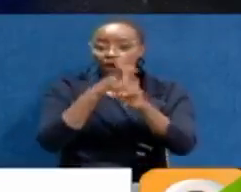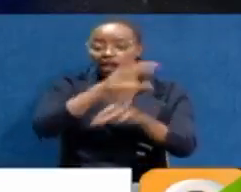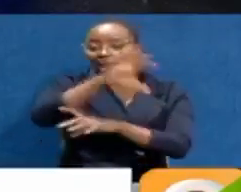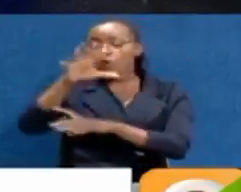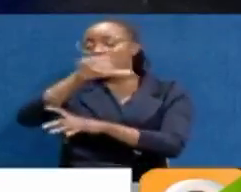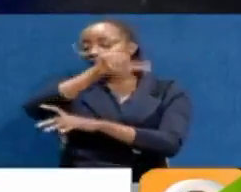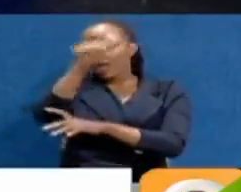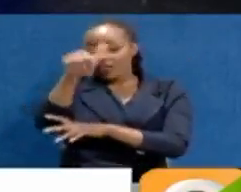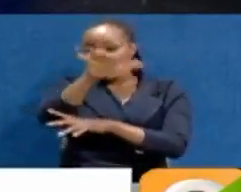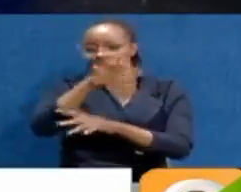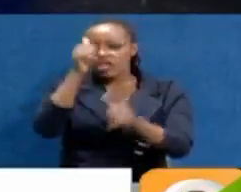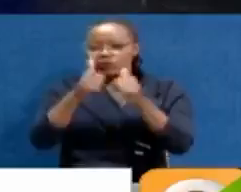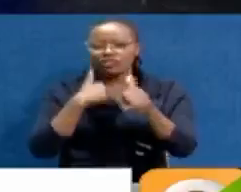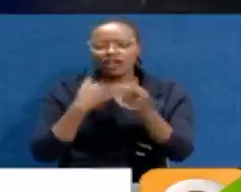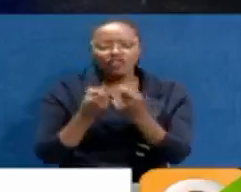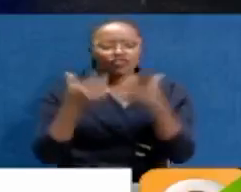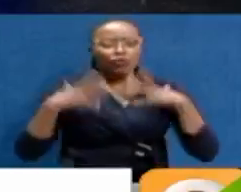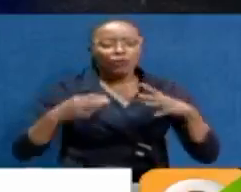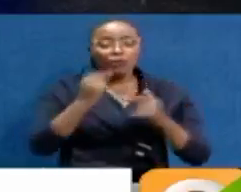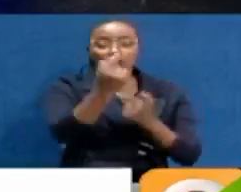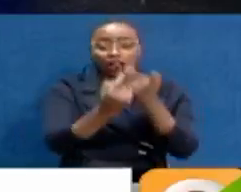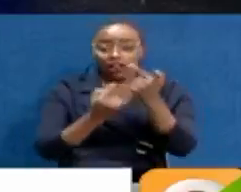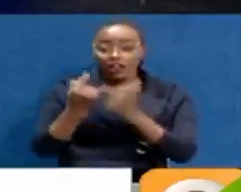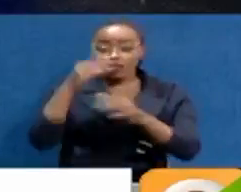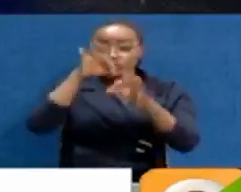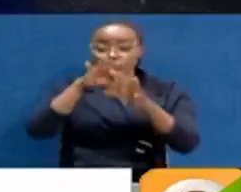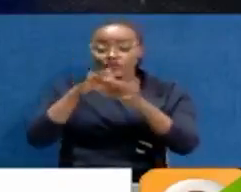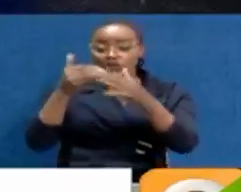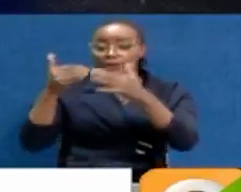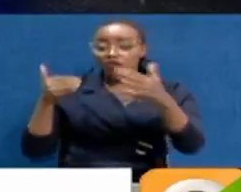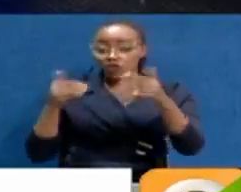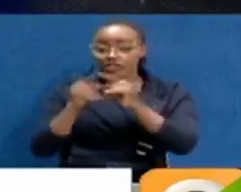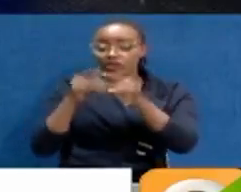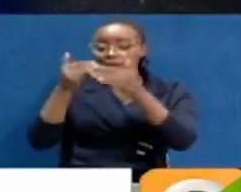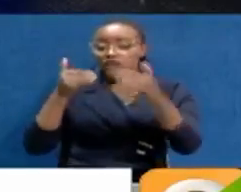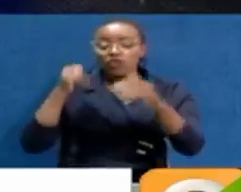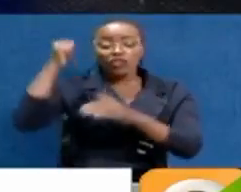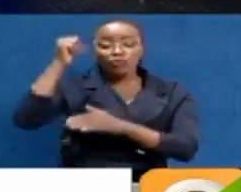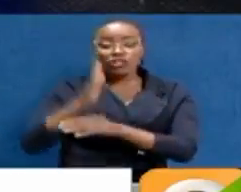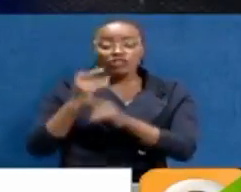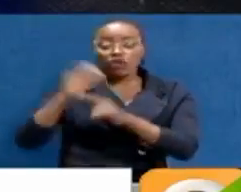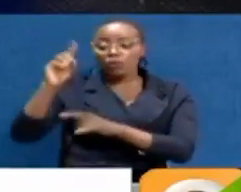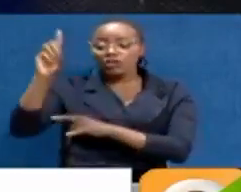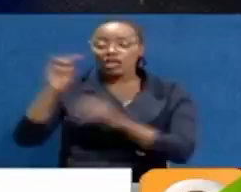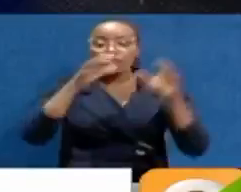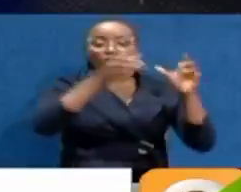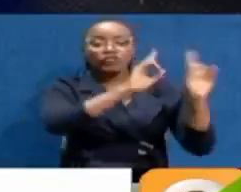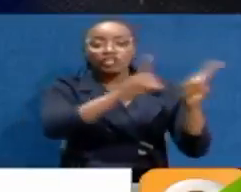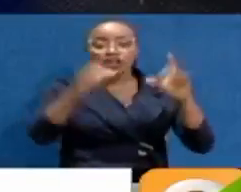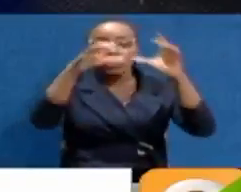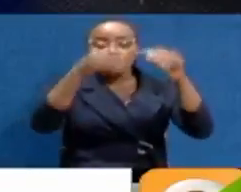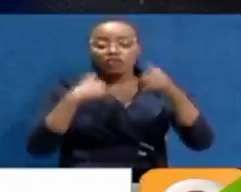huku vituo vingi vikishuhudia idadi ndogo ya wapiga kura hapo awali. Awali wanasiasa wa ODM na wa mrengo wa